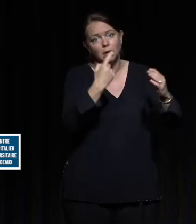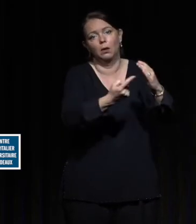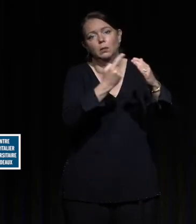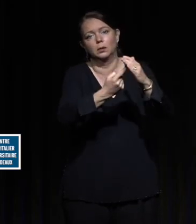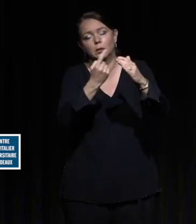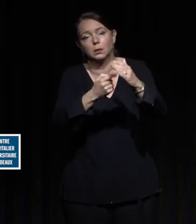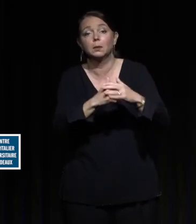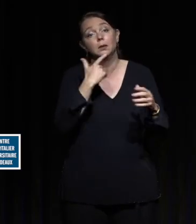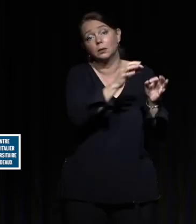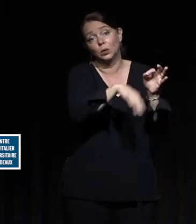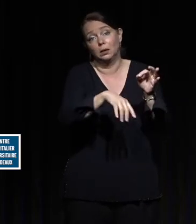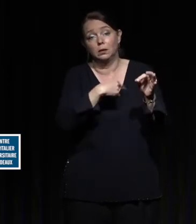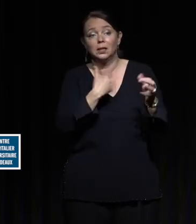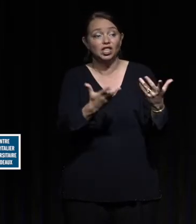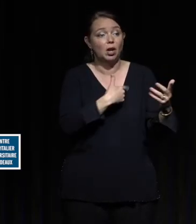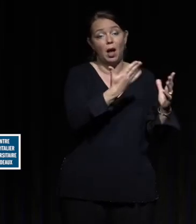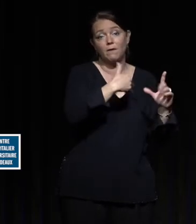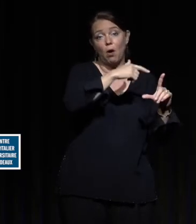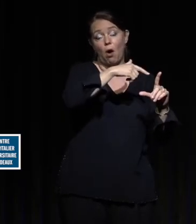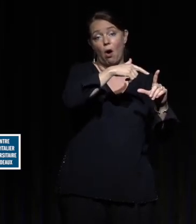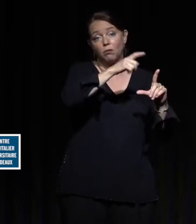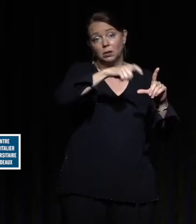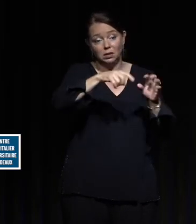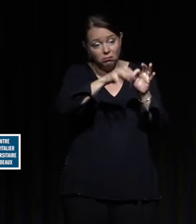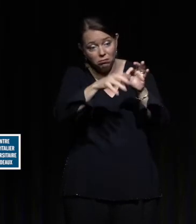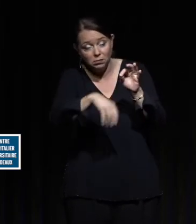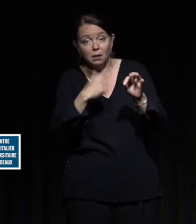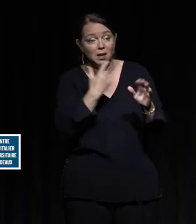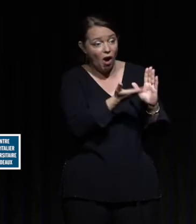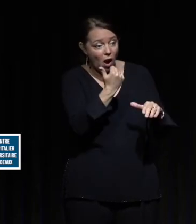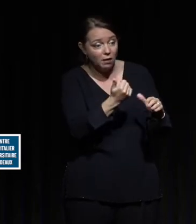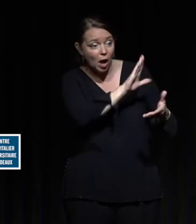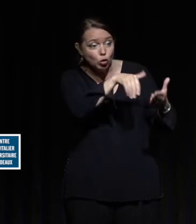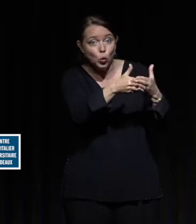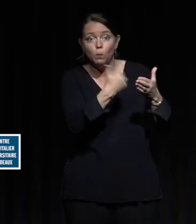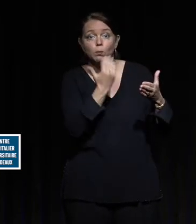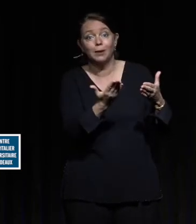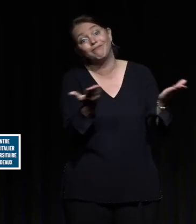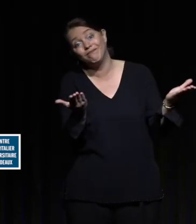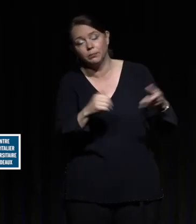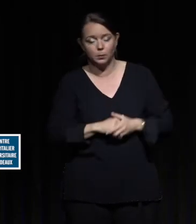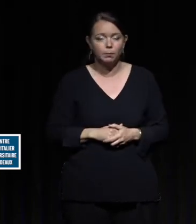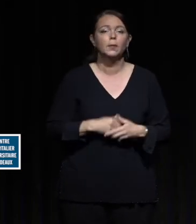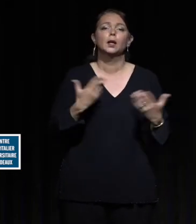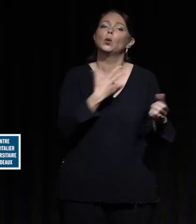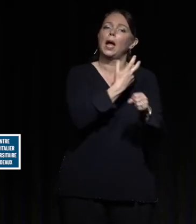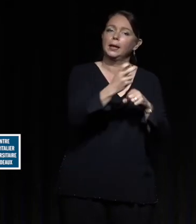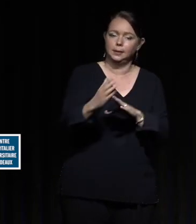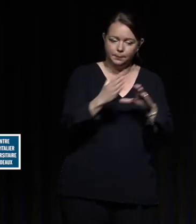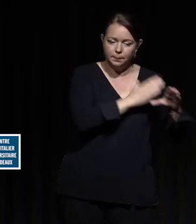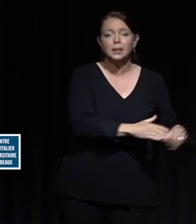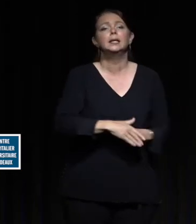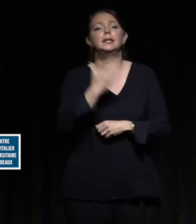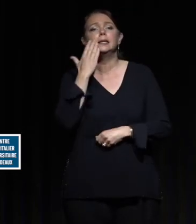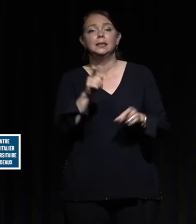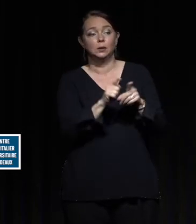scores AFS, si vous avez une maladie diffuse, on n'arrivera jamais à tout vous l'enlever. Donc ça, c'est les facteurs de risque. Les facteurs protecteurs, c'est si vous avez réussi à avoir